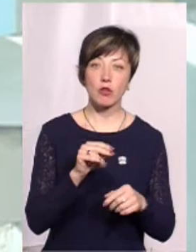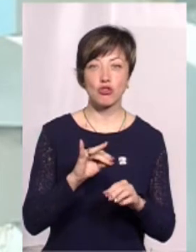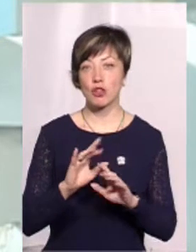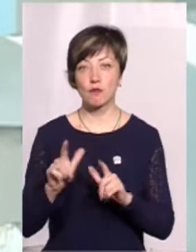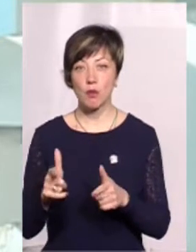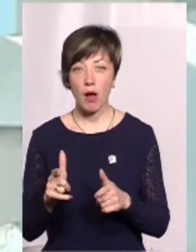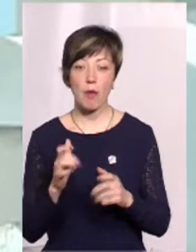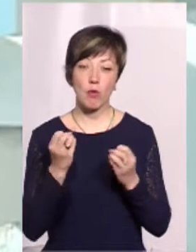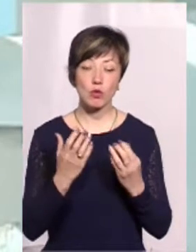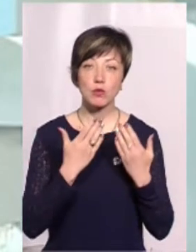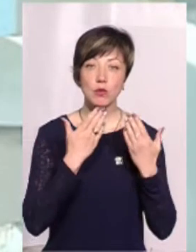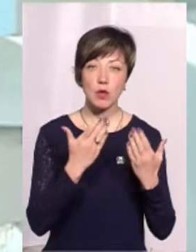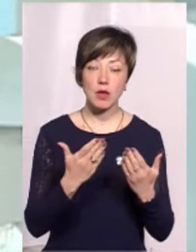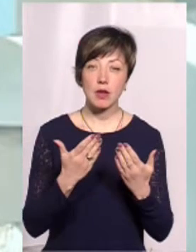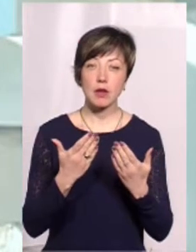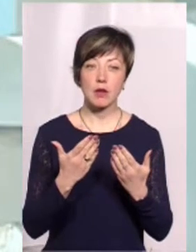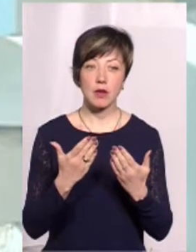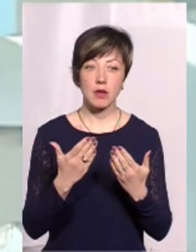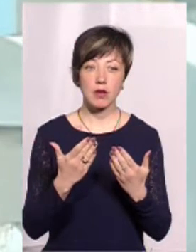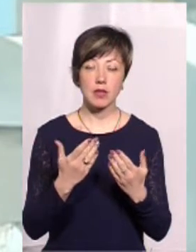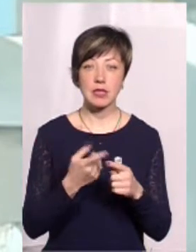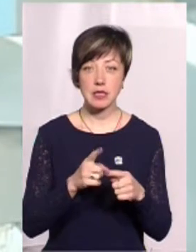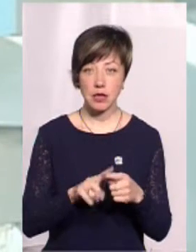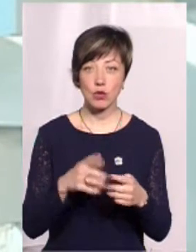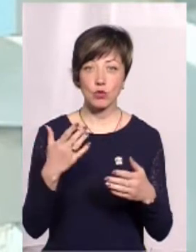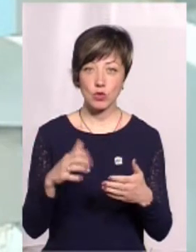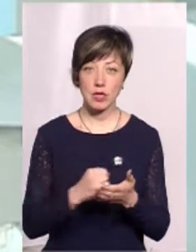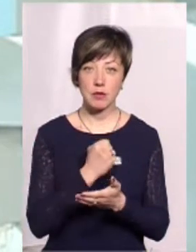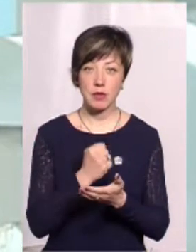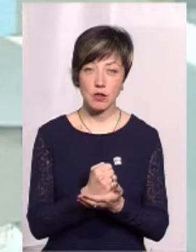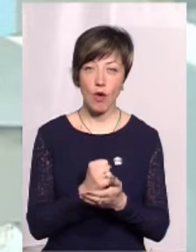ми в НАТО чи не вступаємо, вступаємо в Європейський Союз чи не вступаємо. Це зафіксовано вже в